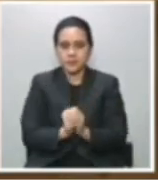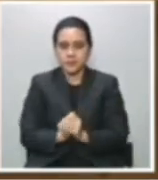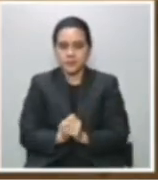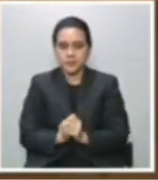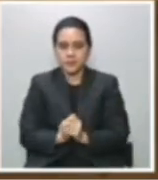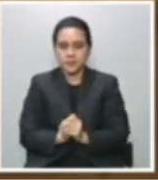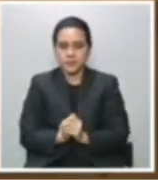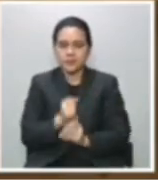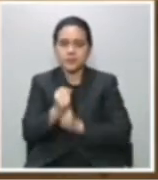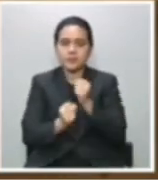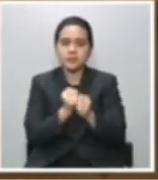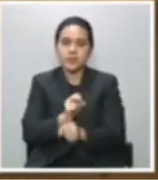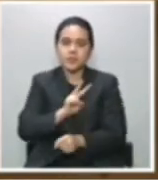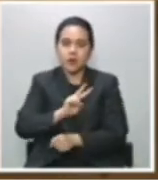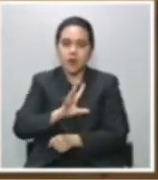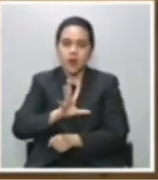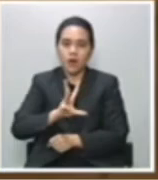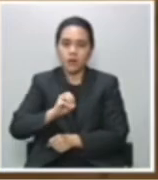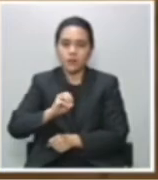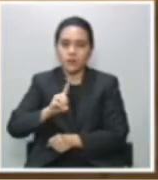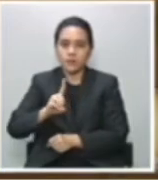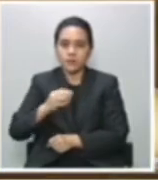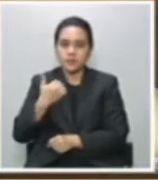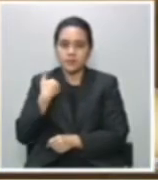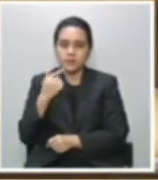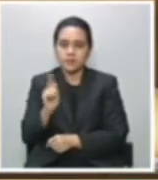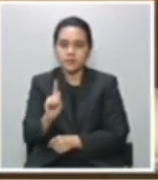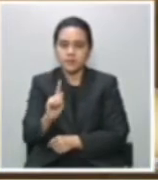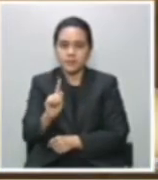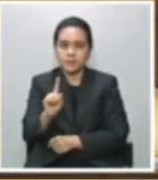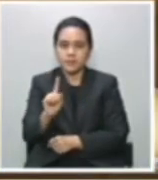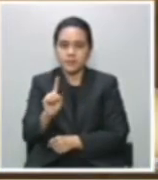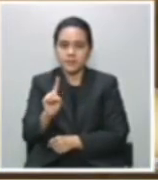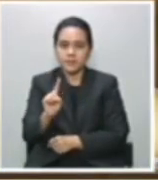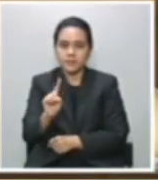ในปี2561เนี่ยเรามีเพียง